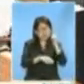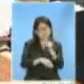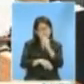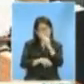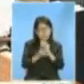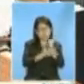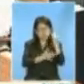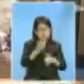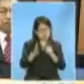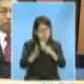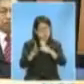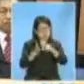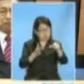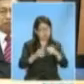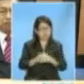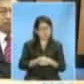า